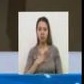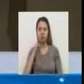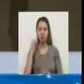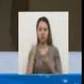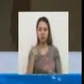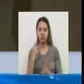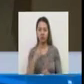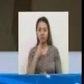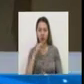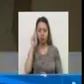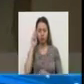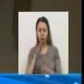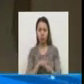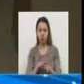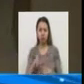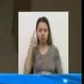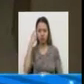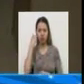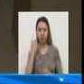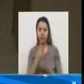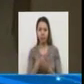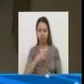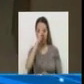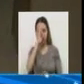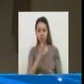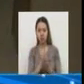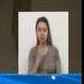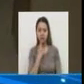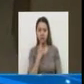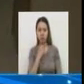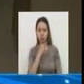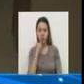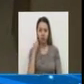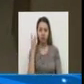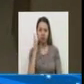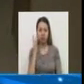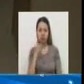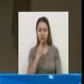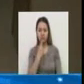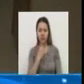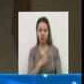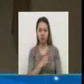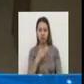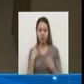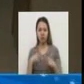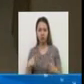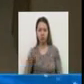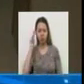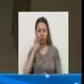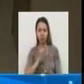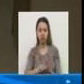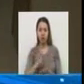қазір үш тілді де жетік білеміз. Яғни мемлекеттік тіл мен орыс және ағылшын тілдері. Кейбір сабақтар